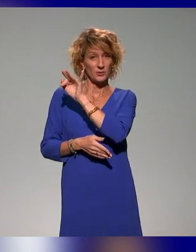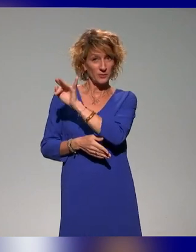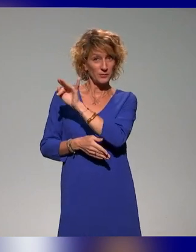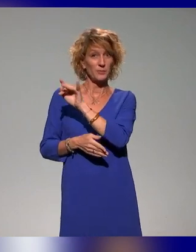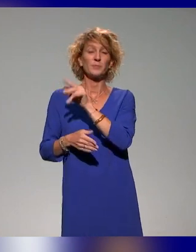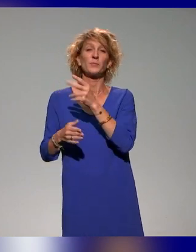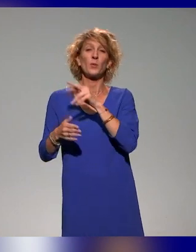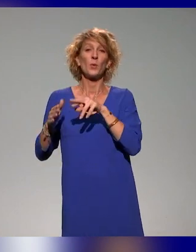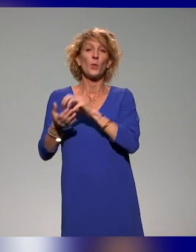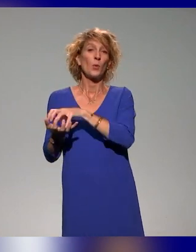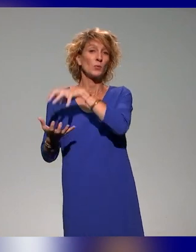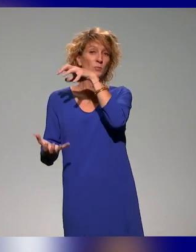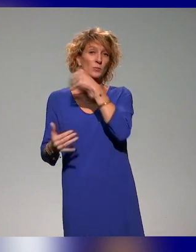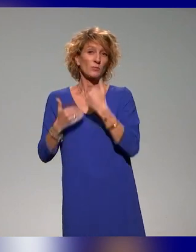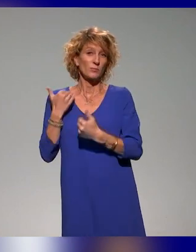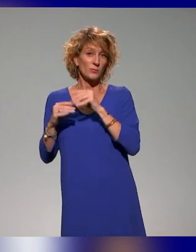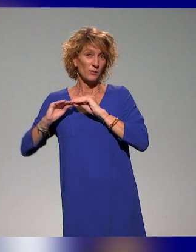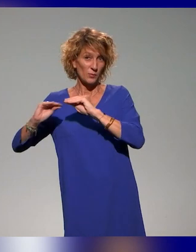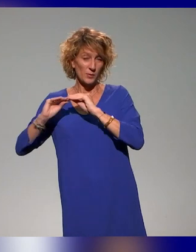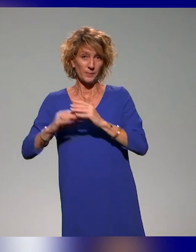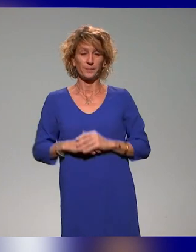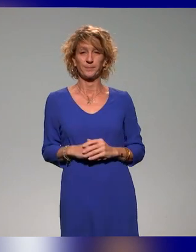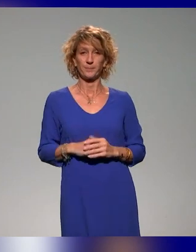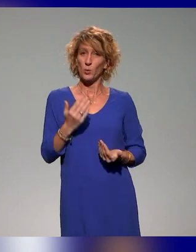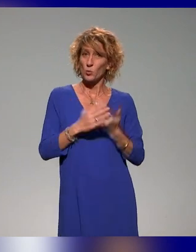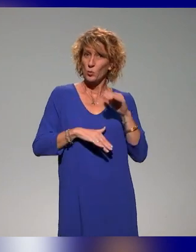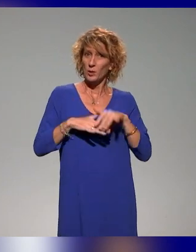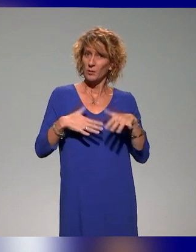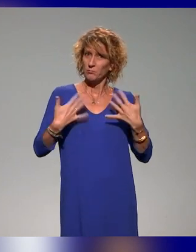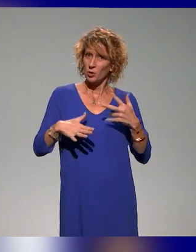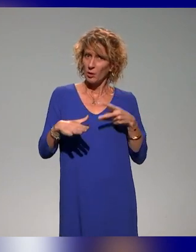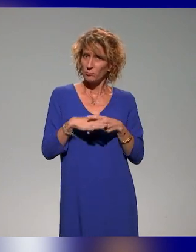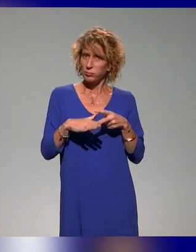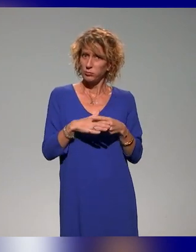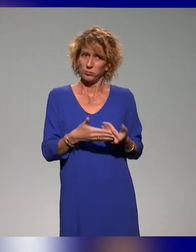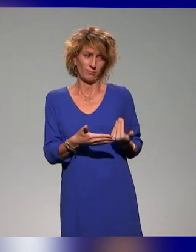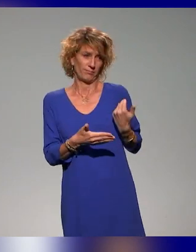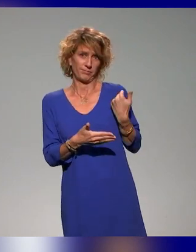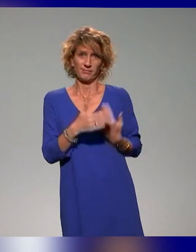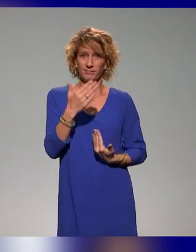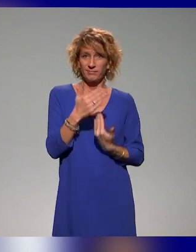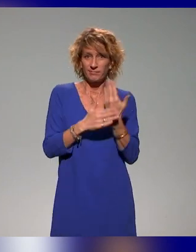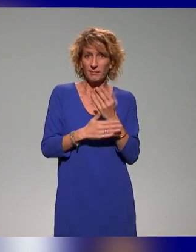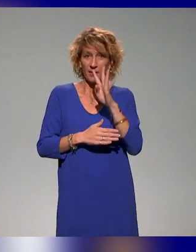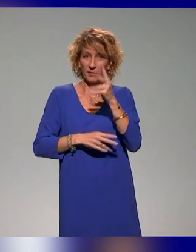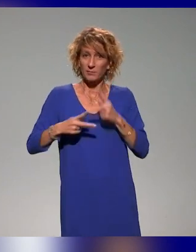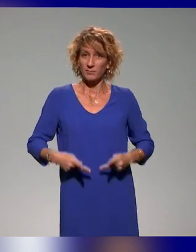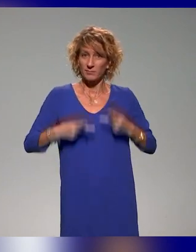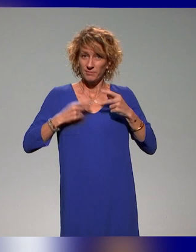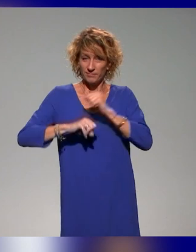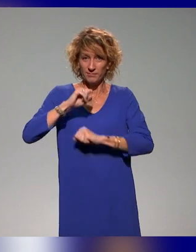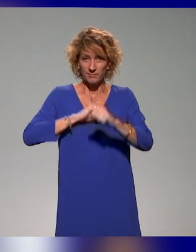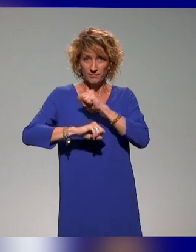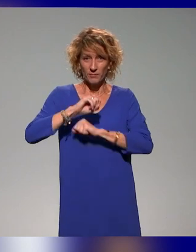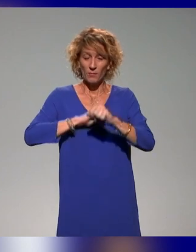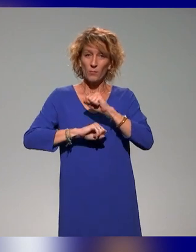Réunion. La journée pour nous à La Réunion a déjà commencé depuis ce matin, où quatre ateliers se sont tenus avec